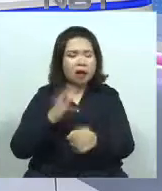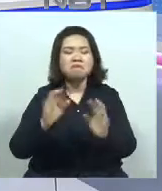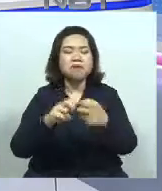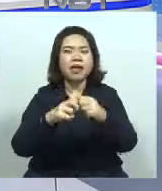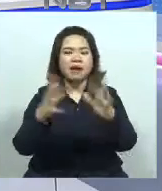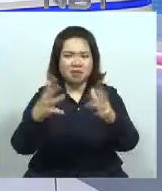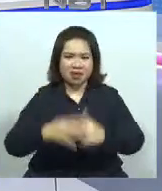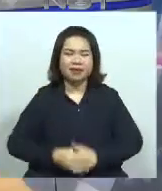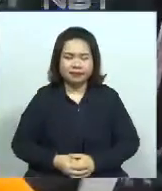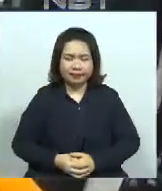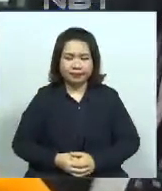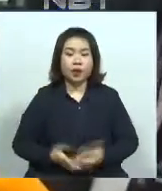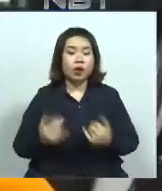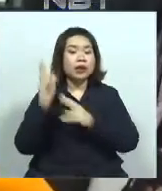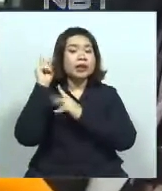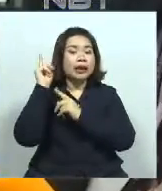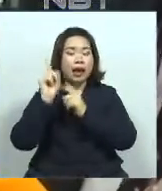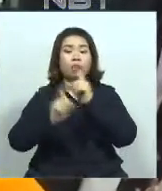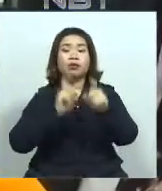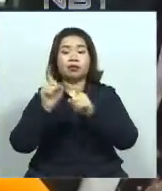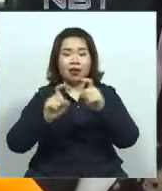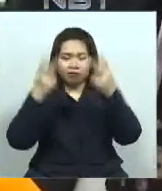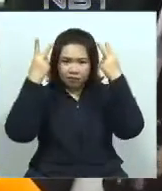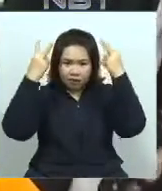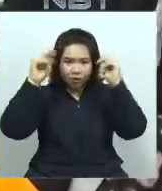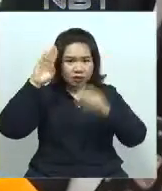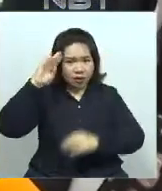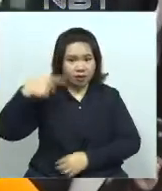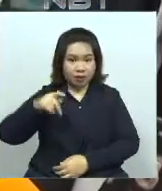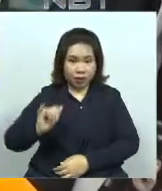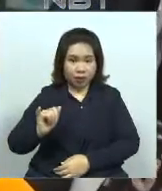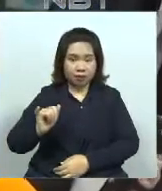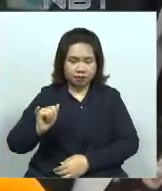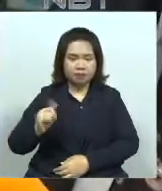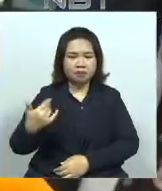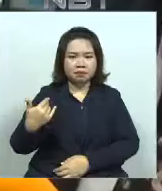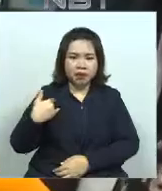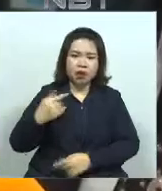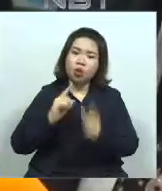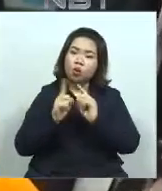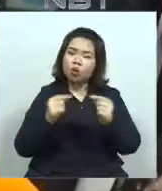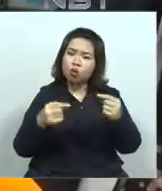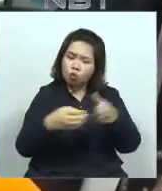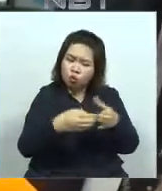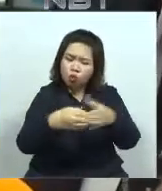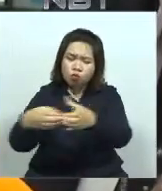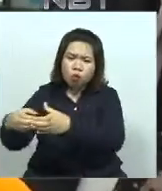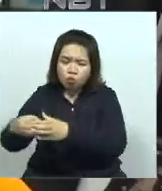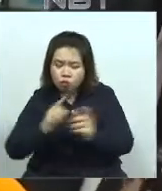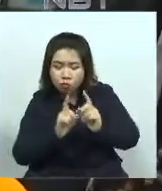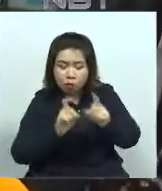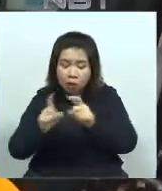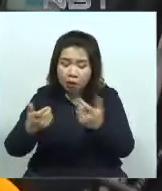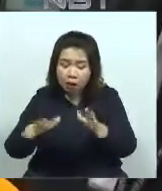วันนี้ผู้สื่อข่าวนะคะได้ไปสอบถามกับพลเอกประยุทธ์จันทร์โอชานายกรัฐมนตรีถึงการพูดคุยกับพรรคร่วมรัฐบาลเ